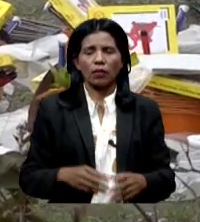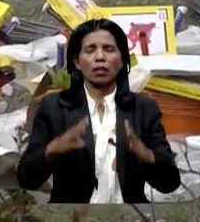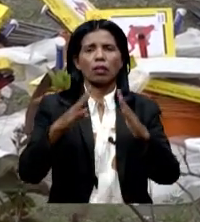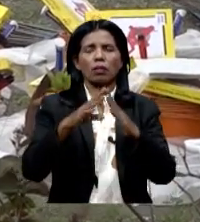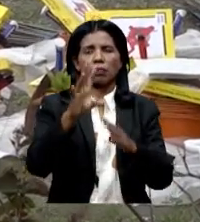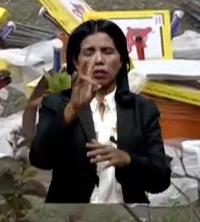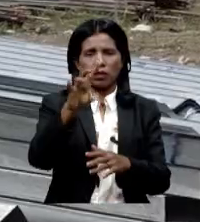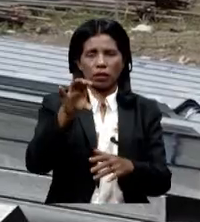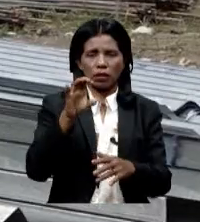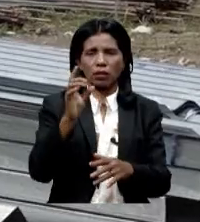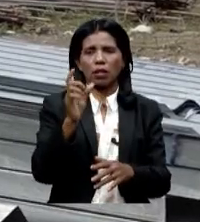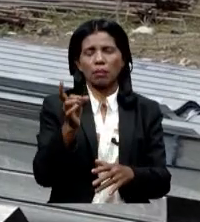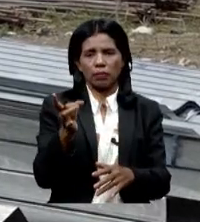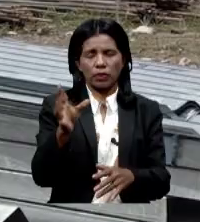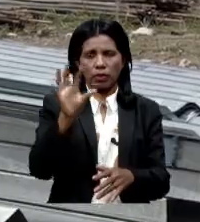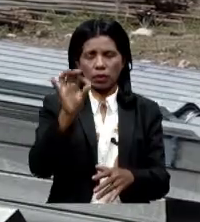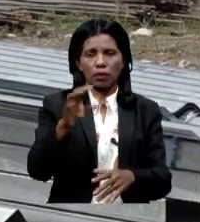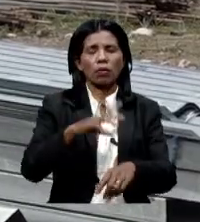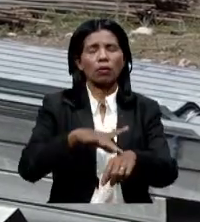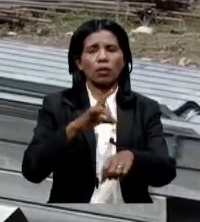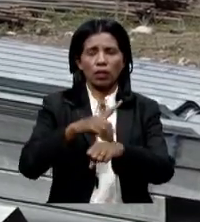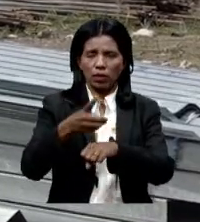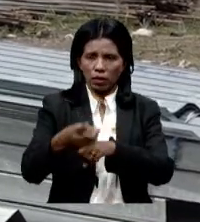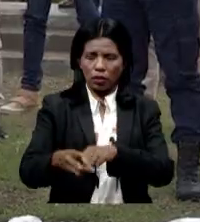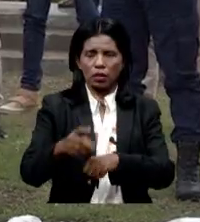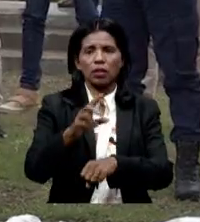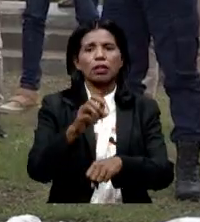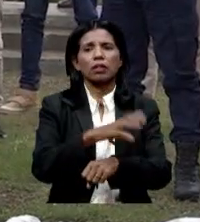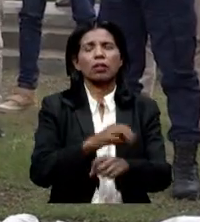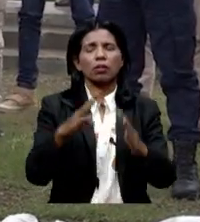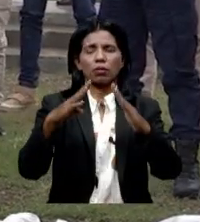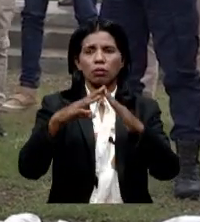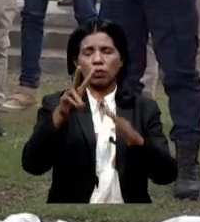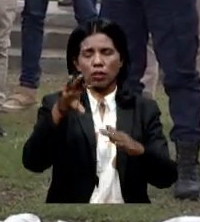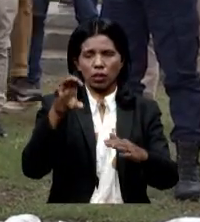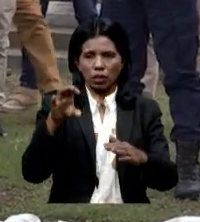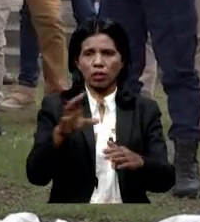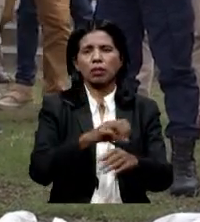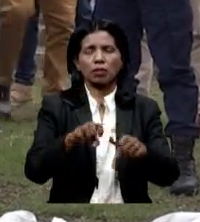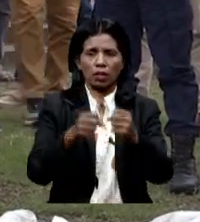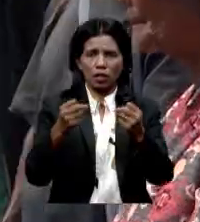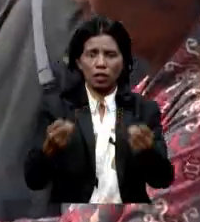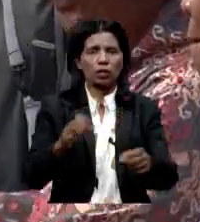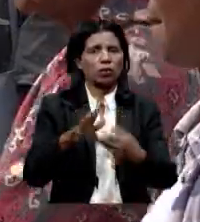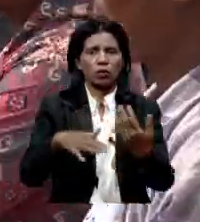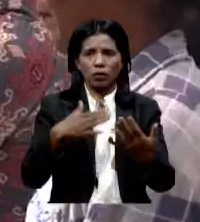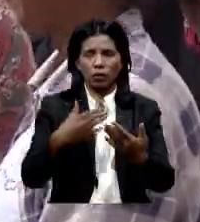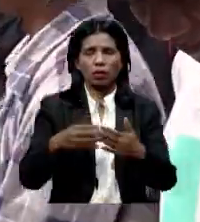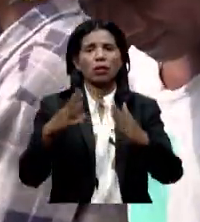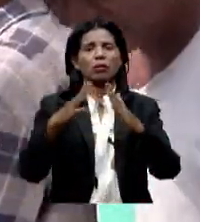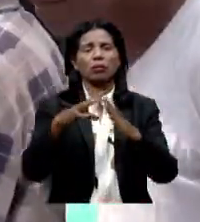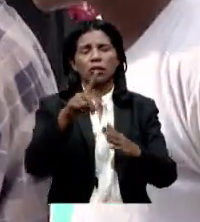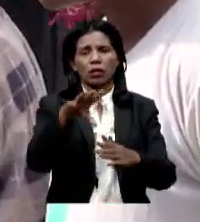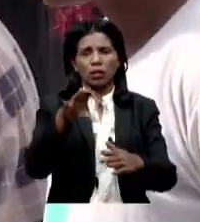walu nul resensia ne be afeta ba desastre naturais ne, uma atus rua ne nul resinghat, mak hetan estragus total, uma atus